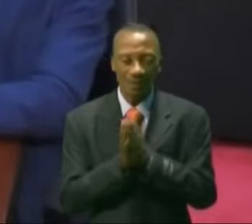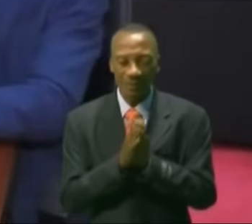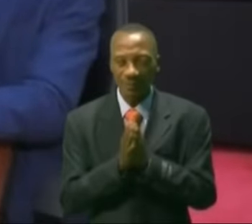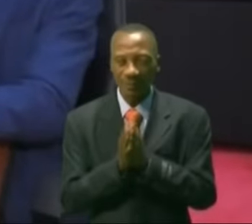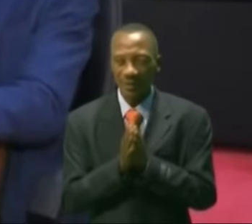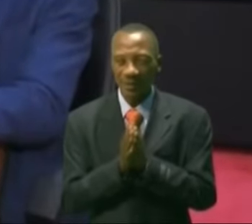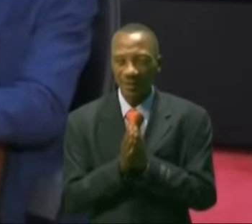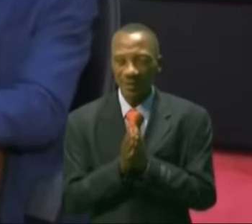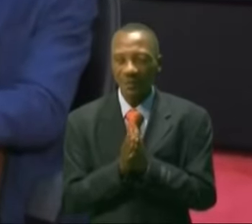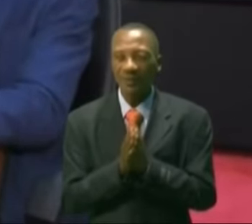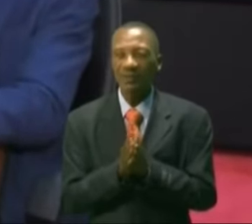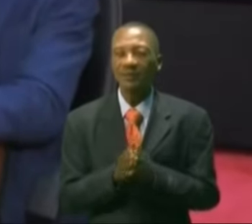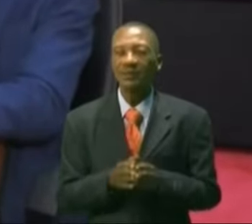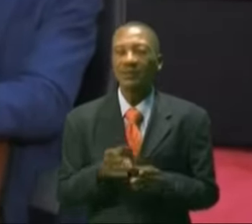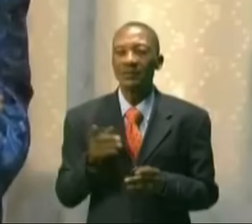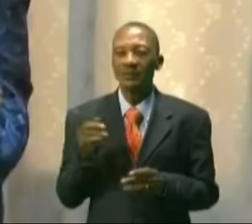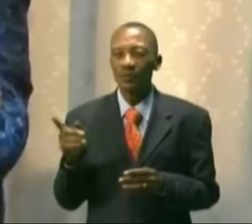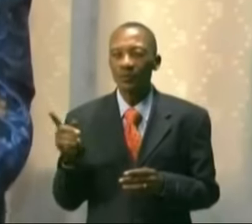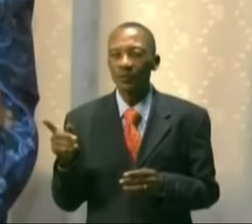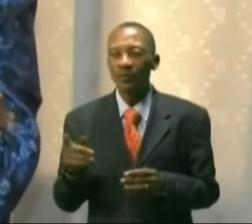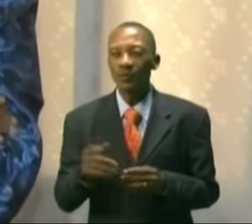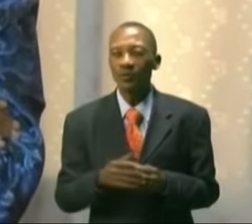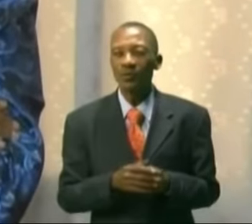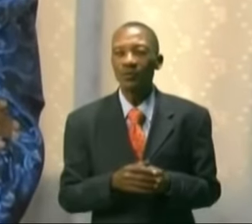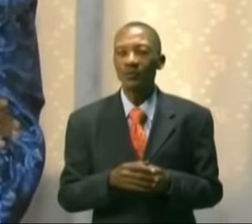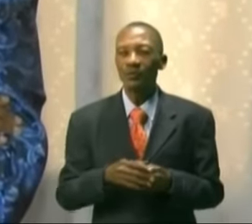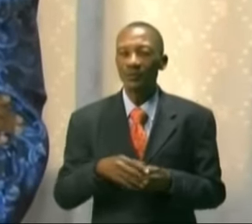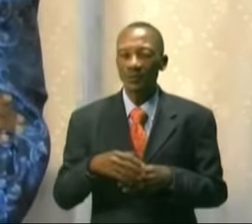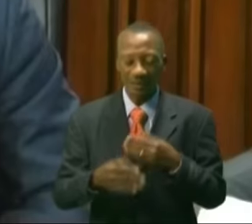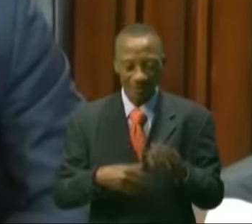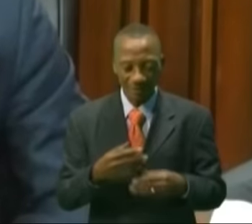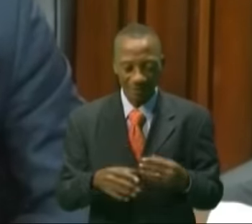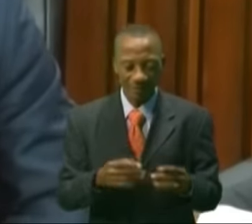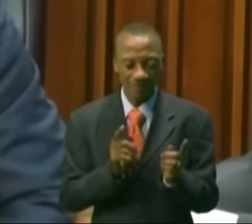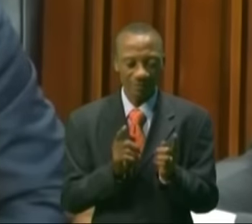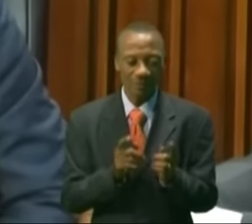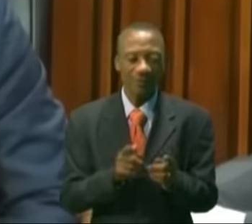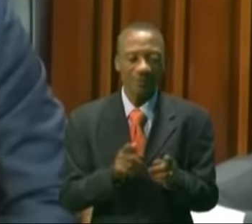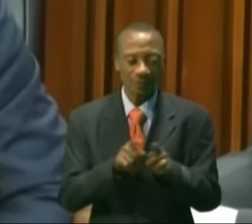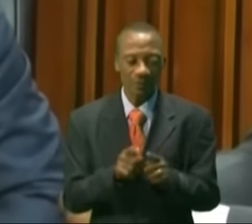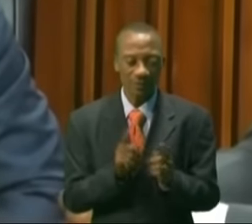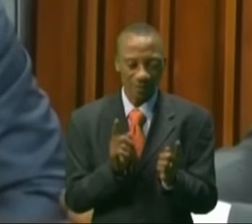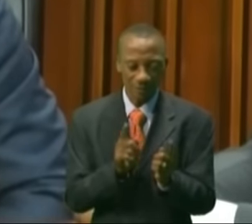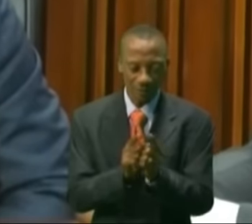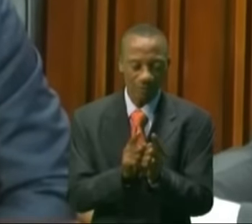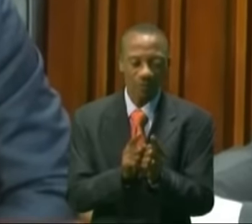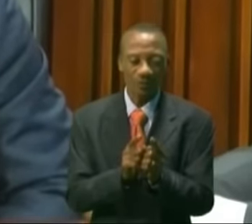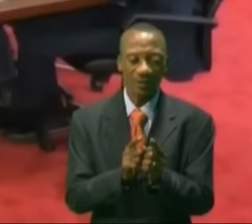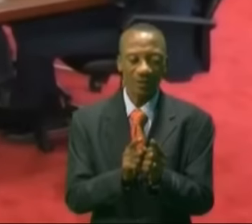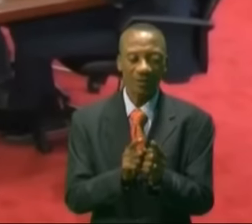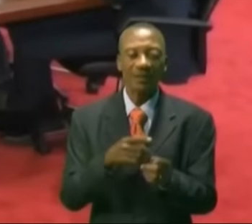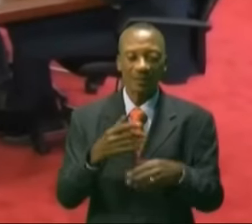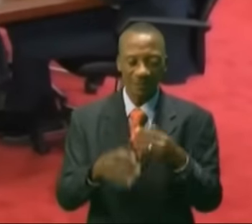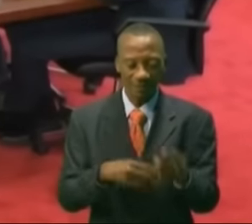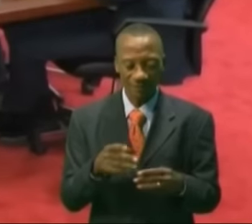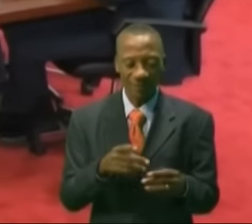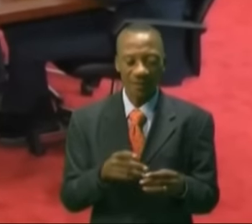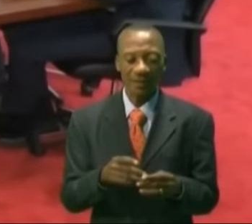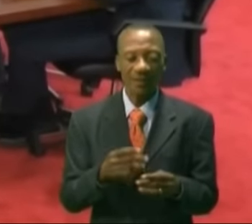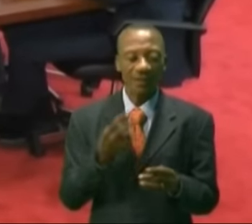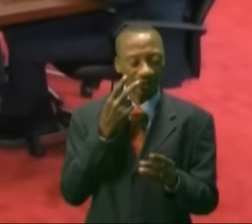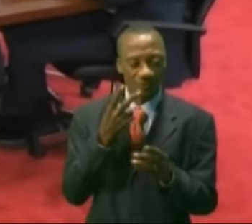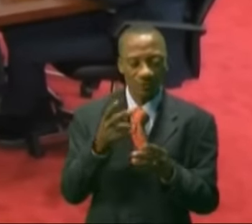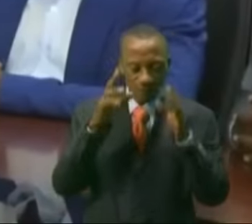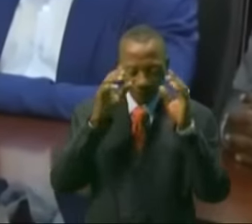l'idée salvatrice du président de la République, Félix-Antoine Tshisekedi Tshilombo, d'inclure la jeunesse dans les processus du développement de la